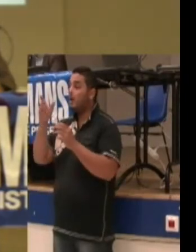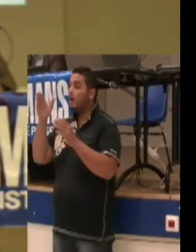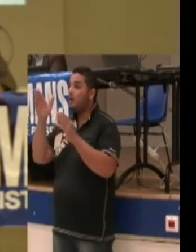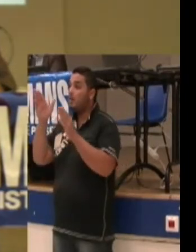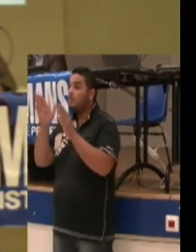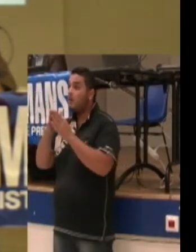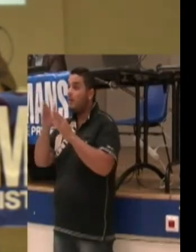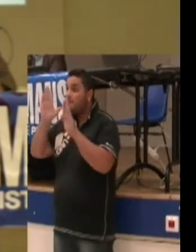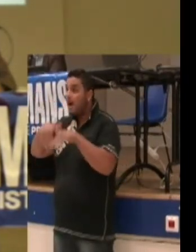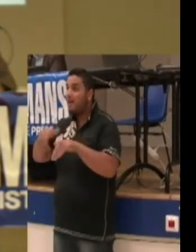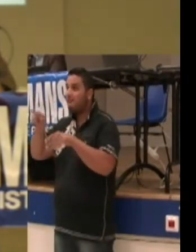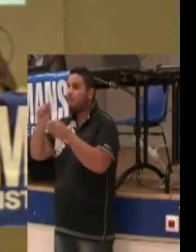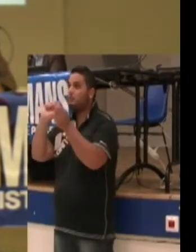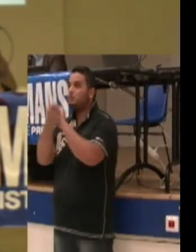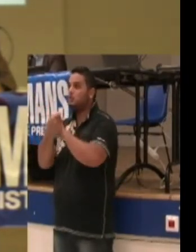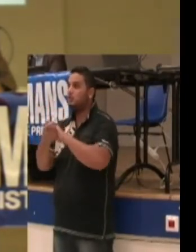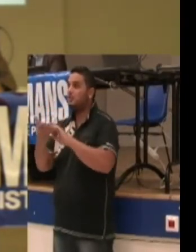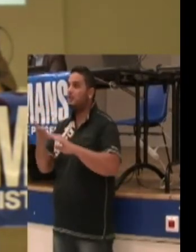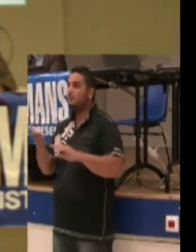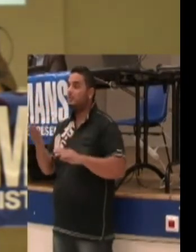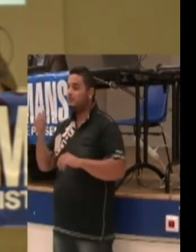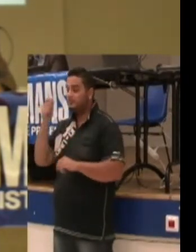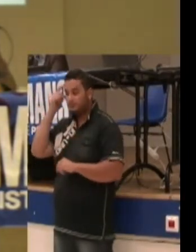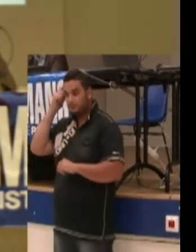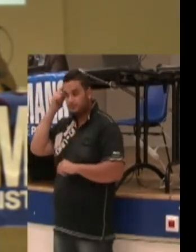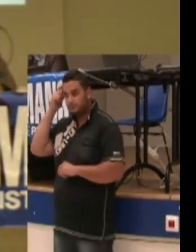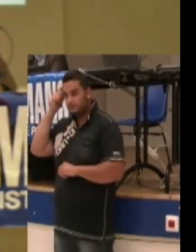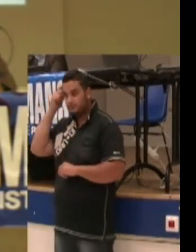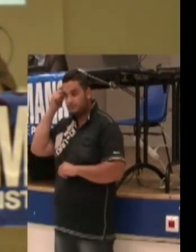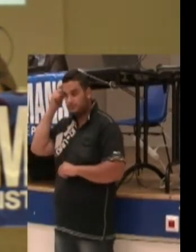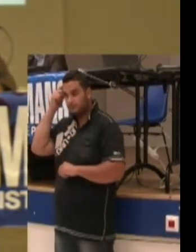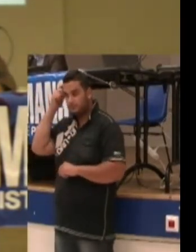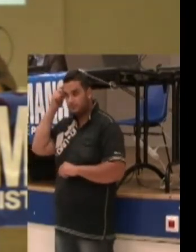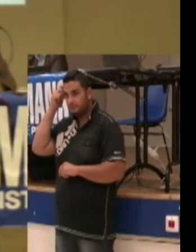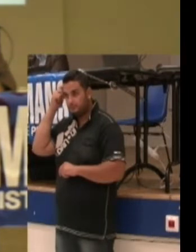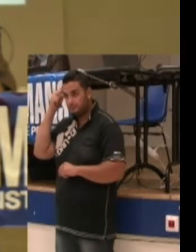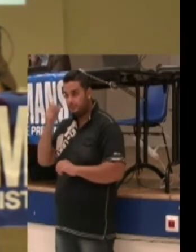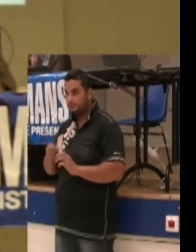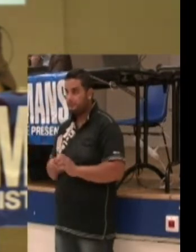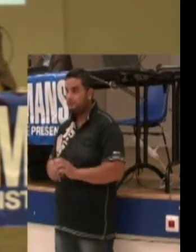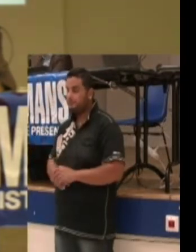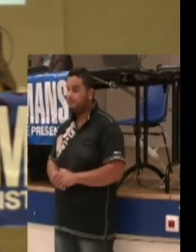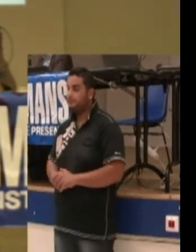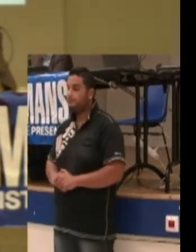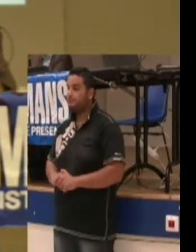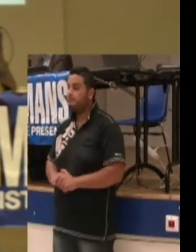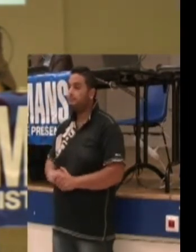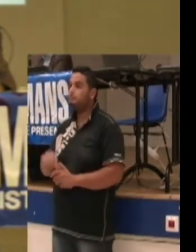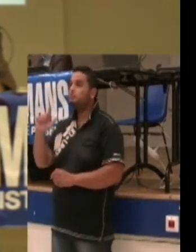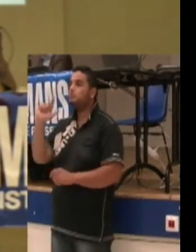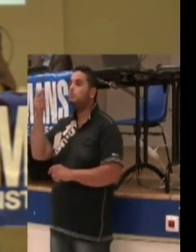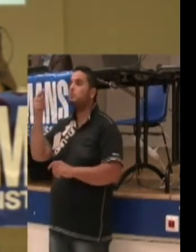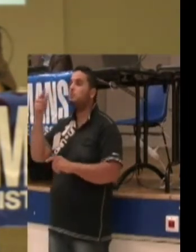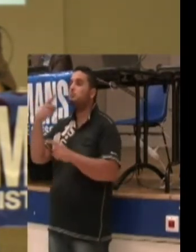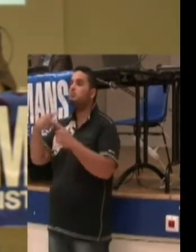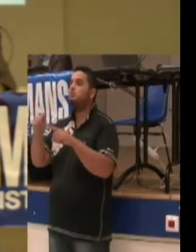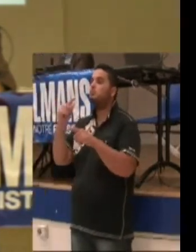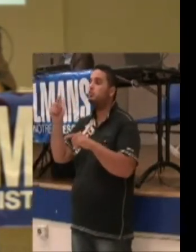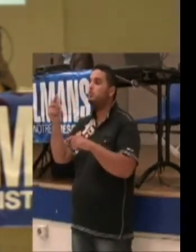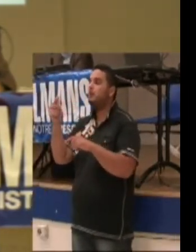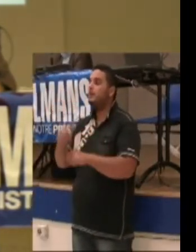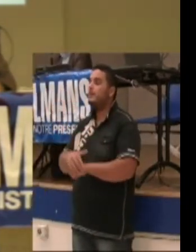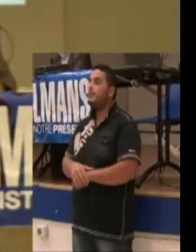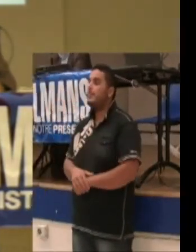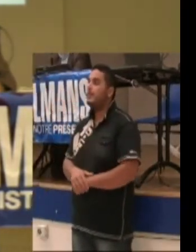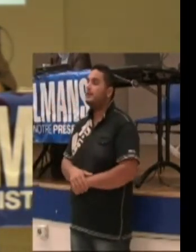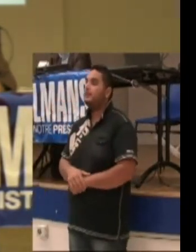Sinon, c'est toi qui feras partie de le munkar. Tu feras partie de l'équation. Ça c'est la première chose. La seconde chose,